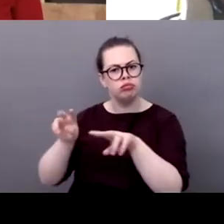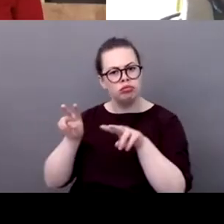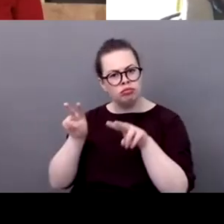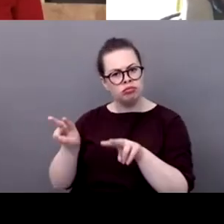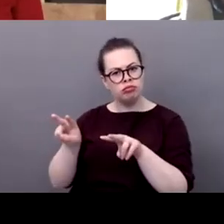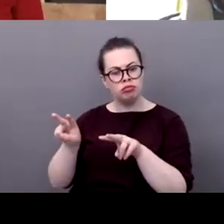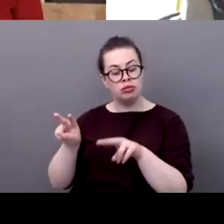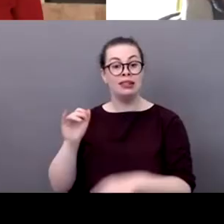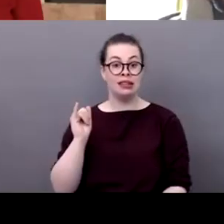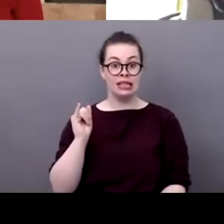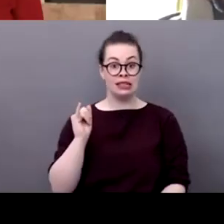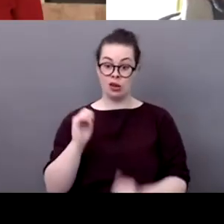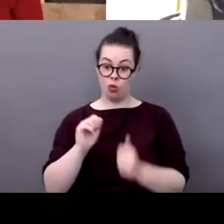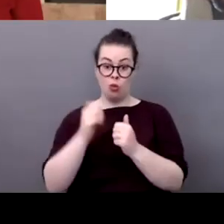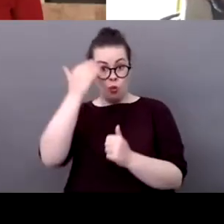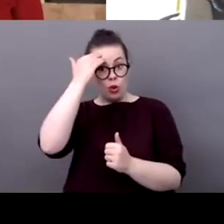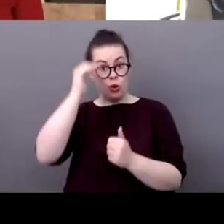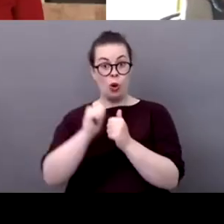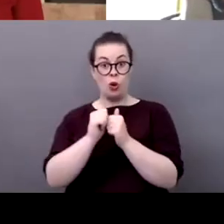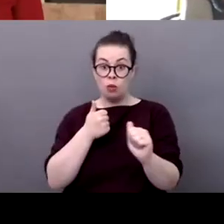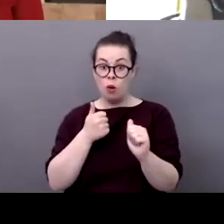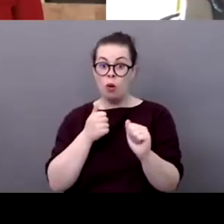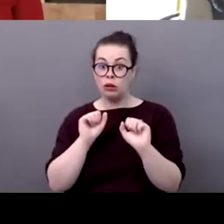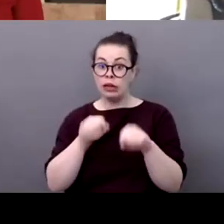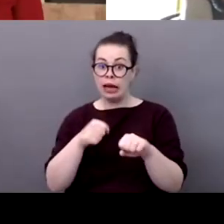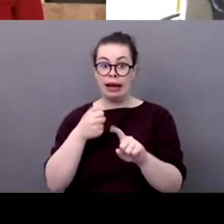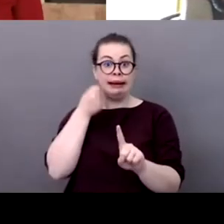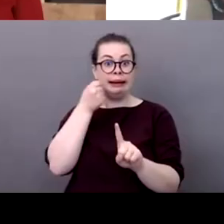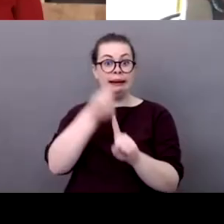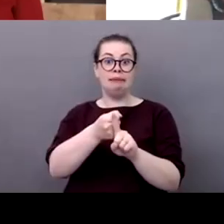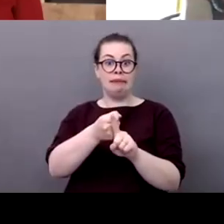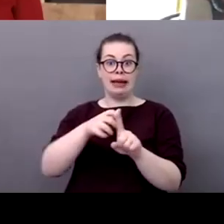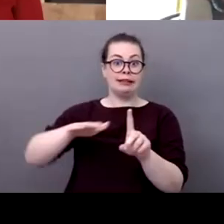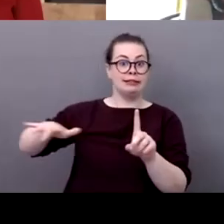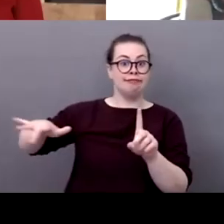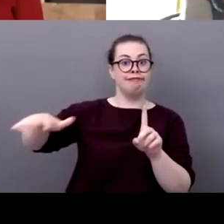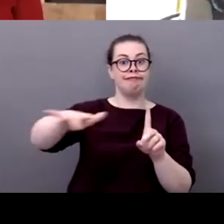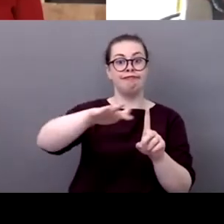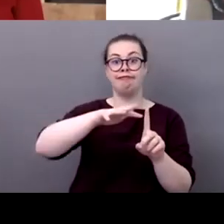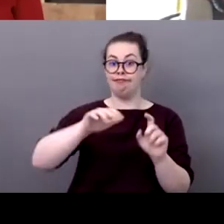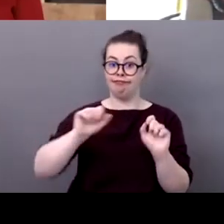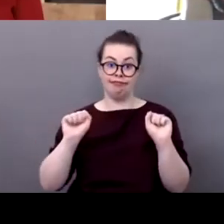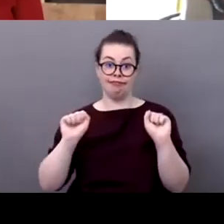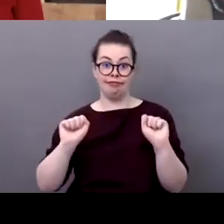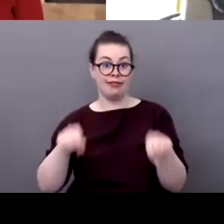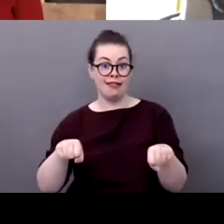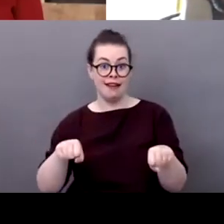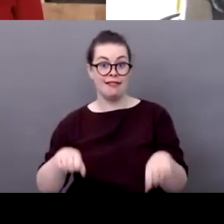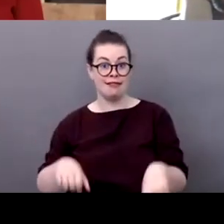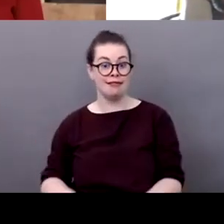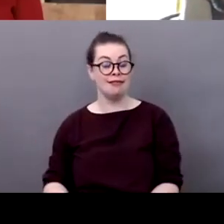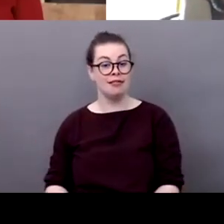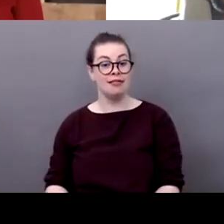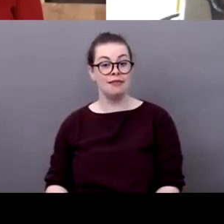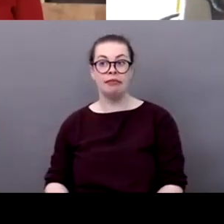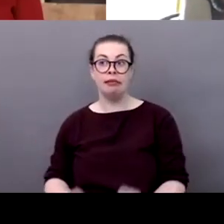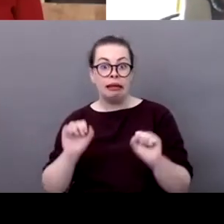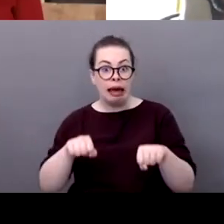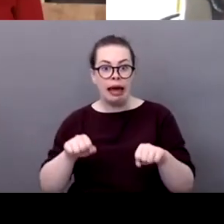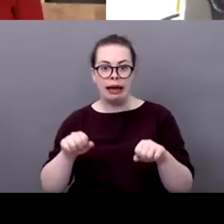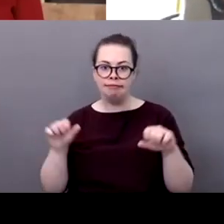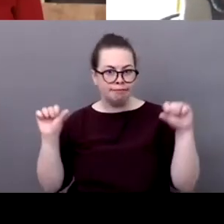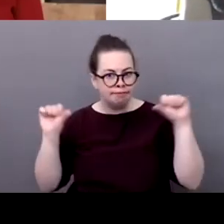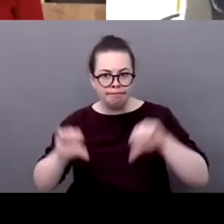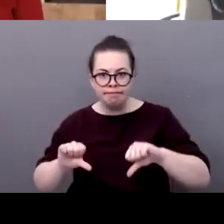répercussions insignifiantes à des dommages majeurs. Donc, au niveau européen, par exemple, on a fait une législation sur l'interdiction des plastiques à